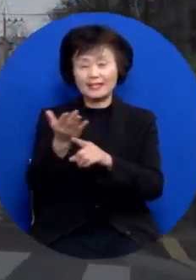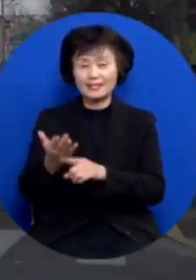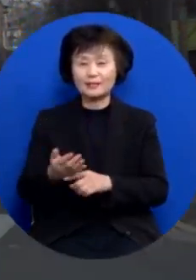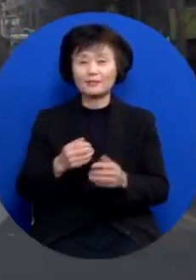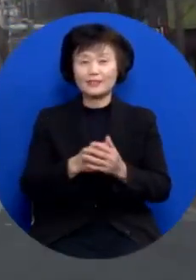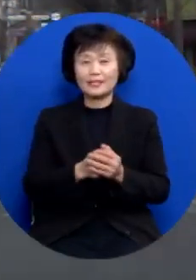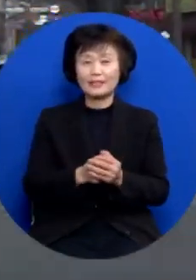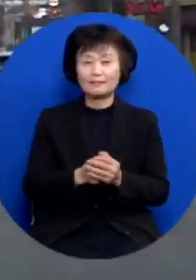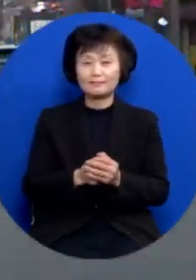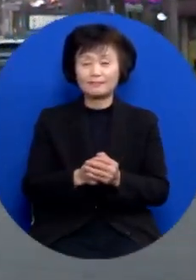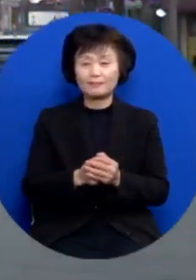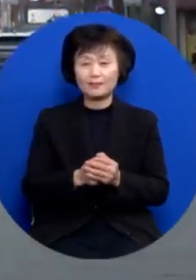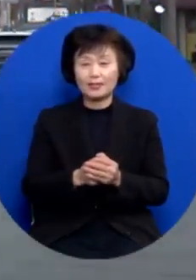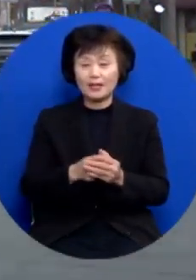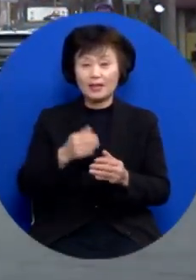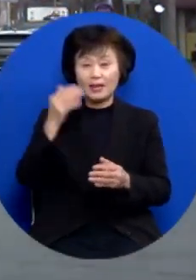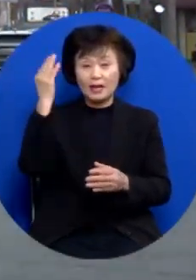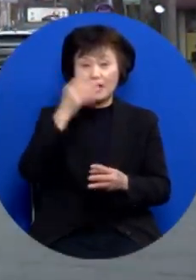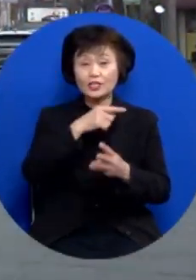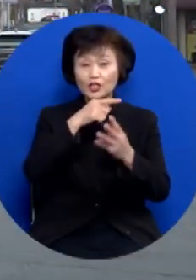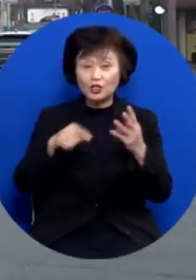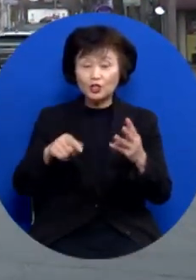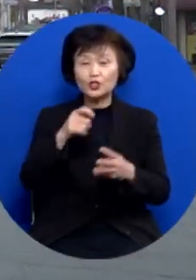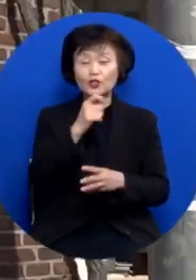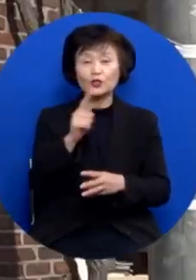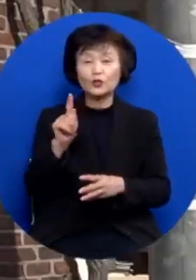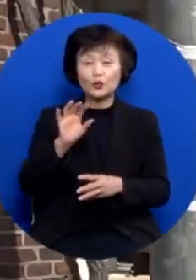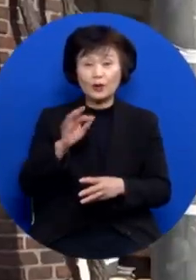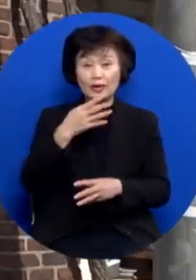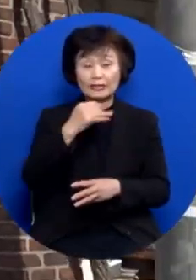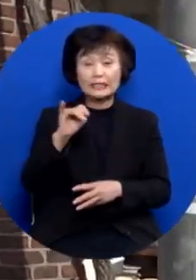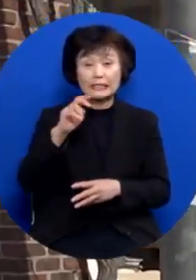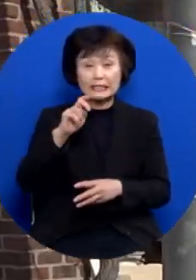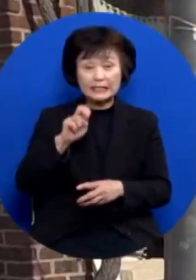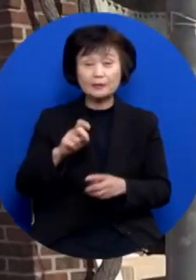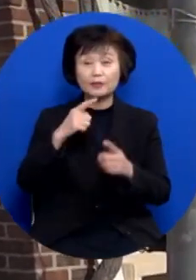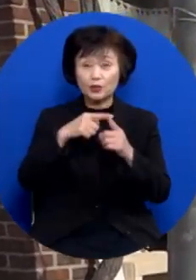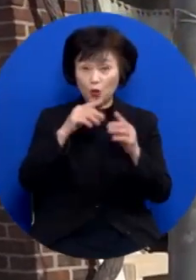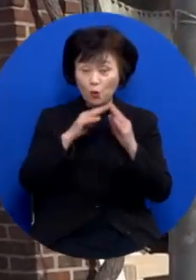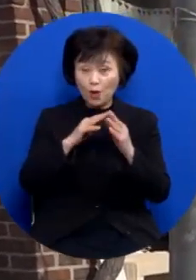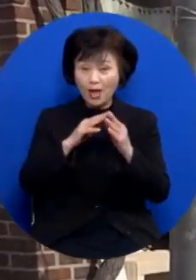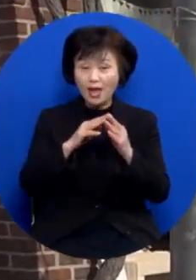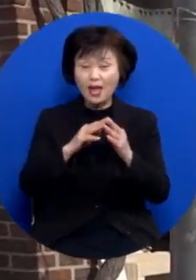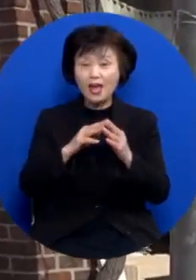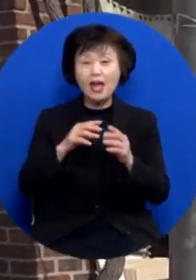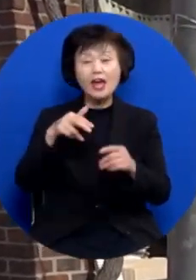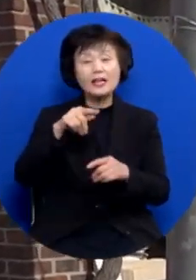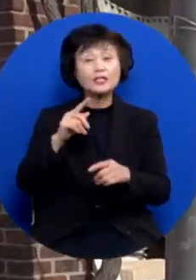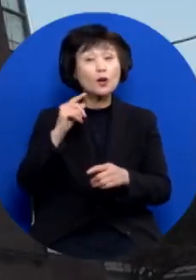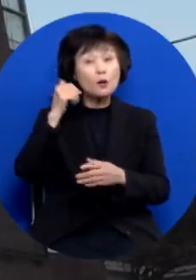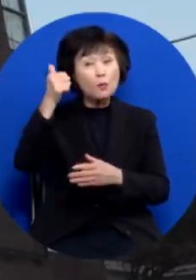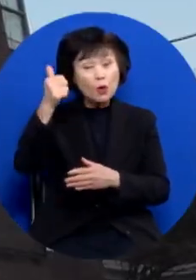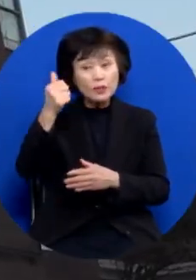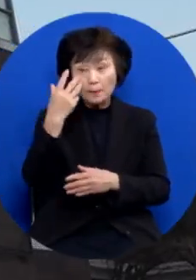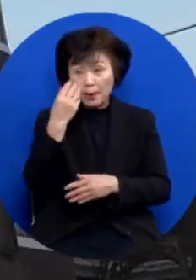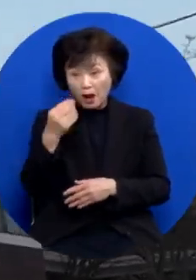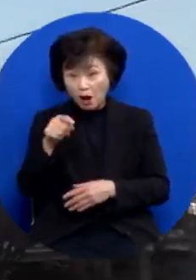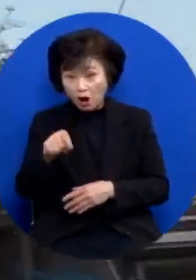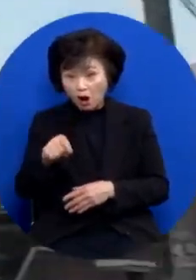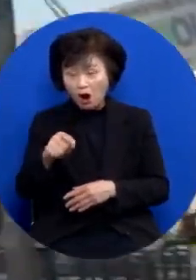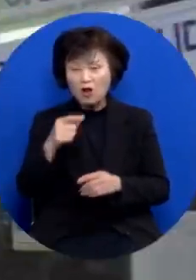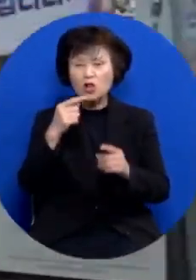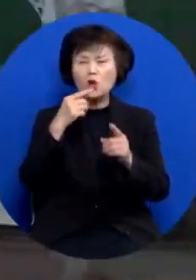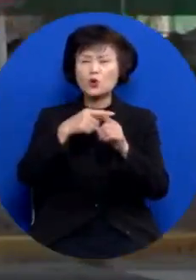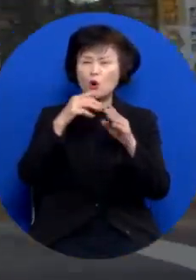청주시 복대동에 위치한 청주 광림교회 지난 2020년 이곳에 부임한 정대위 목사의 눈길을 끈 것은 다름